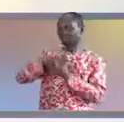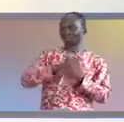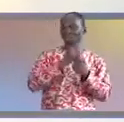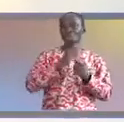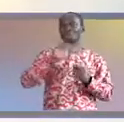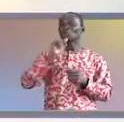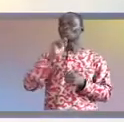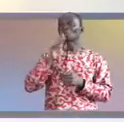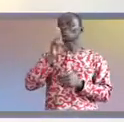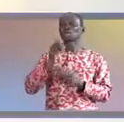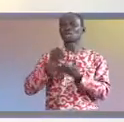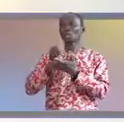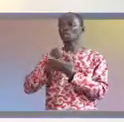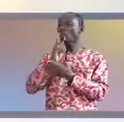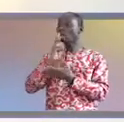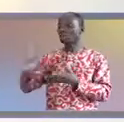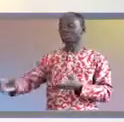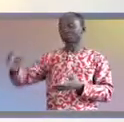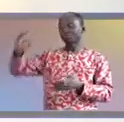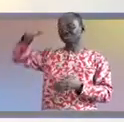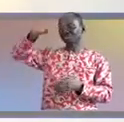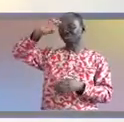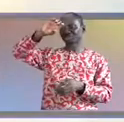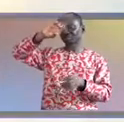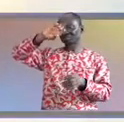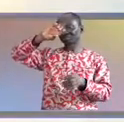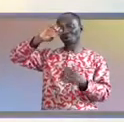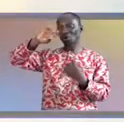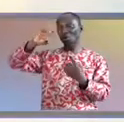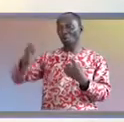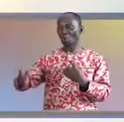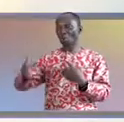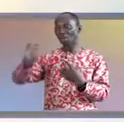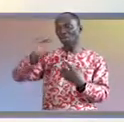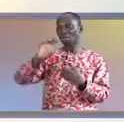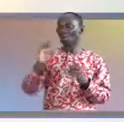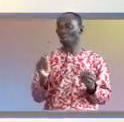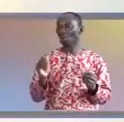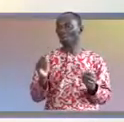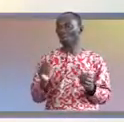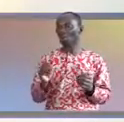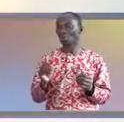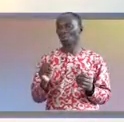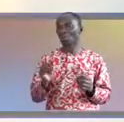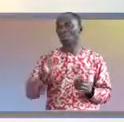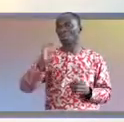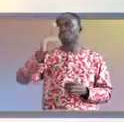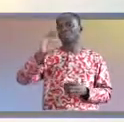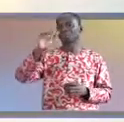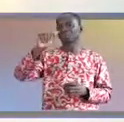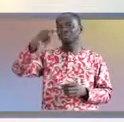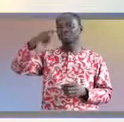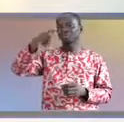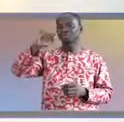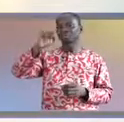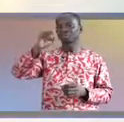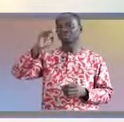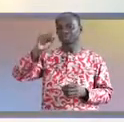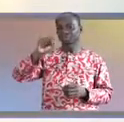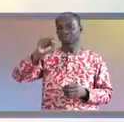pampam se de ya amfo ni bi kire no da bi ifi se esubo ankasa ejina homa ye du nu biribi